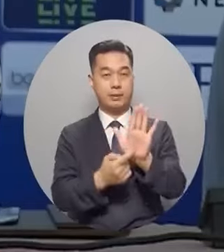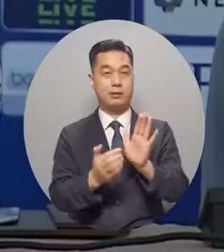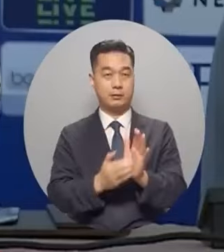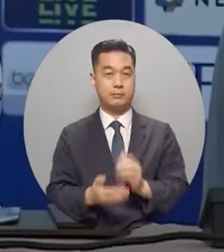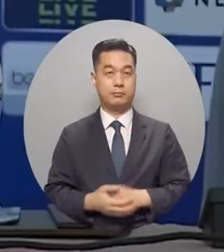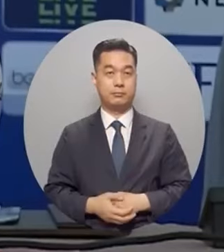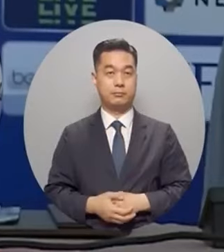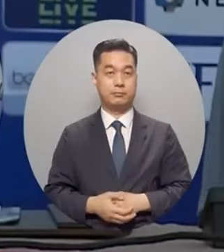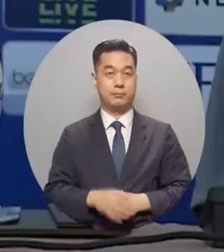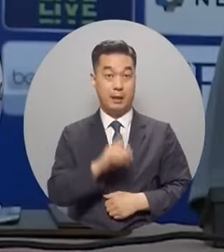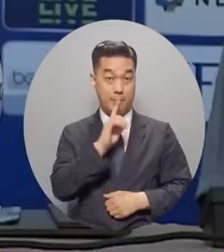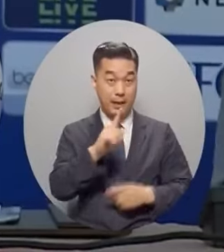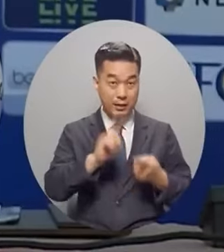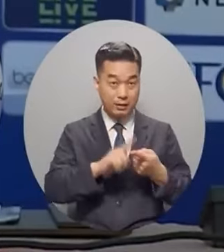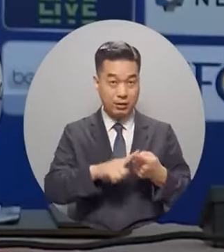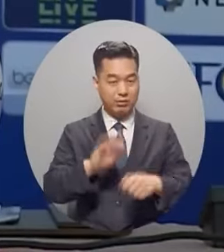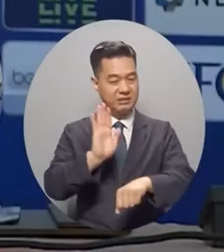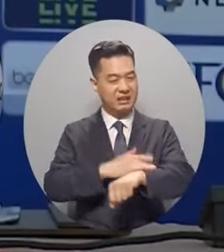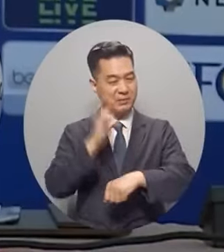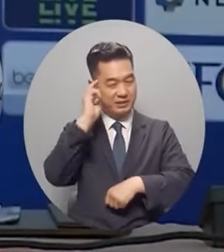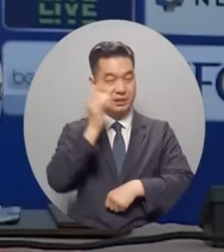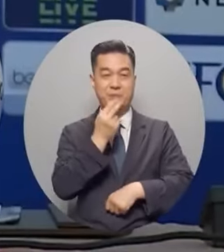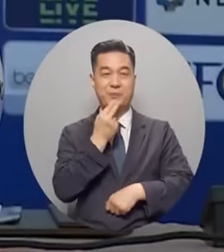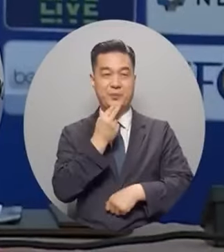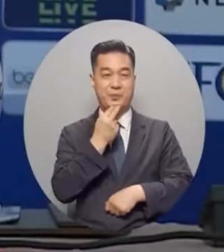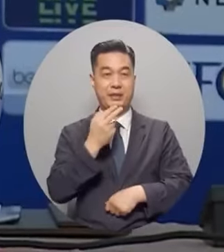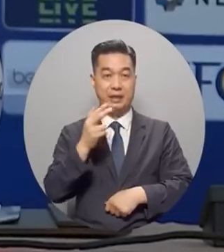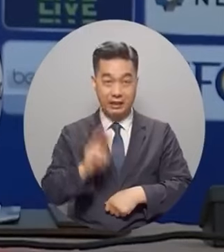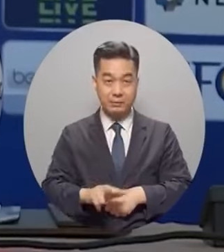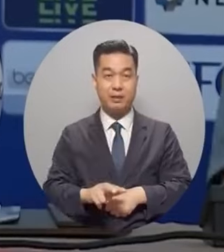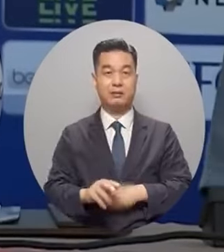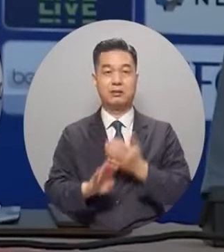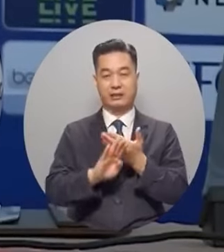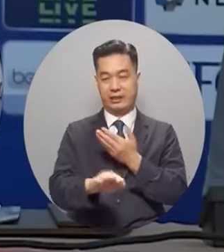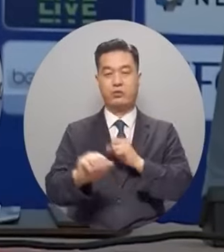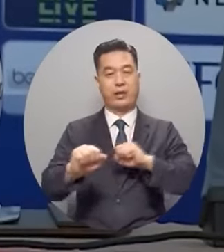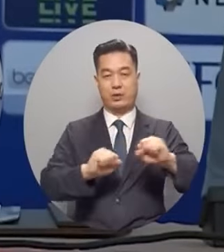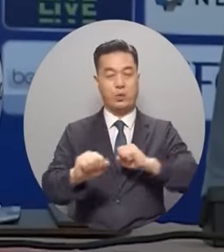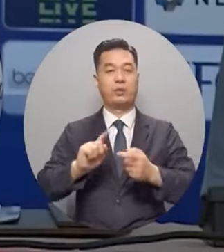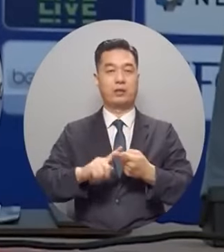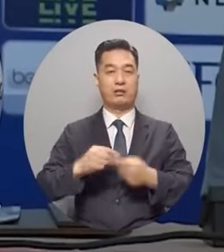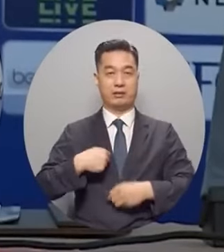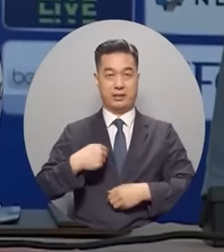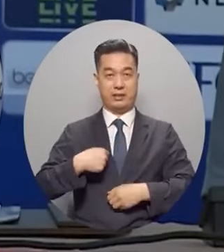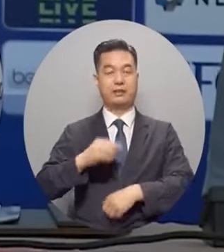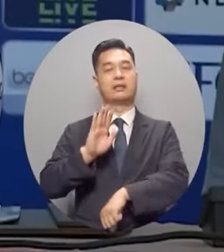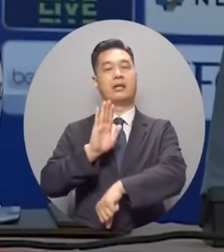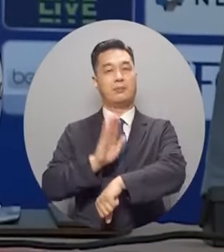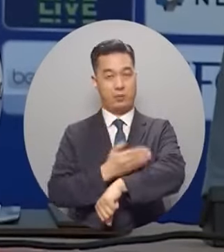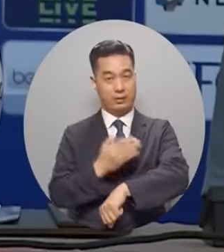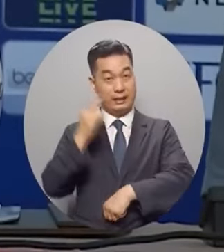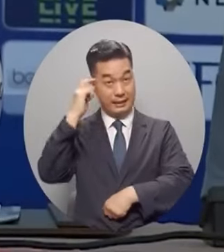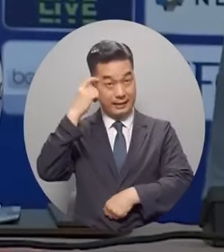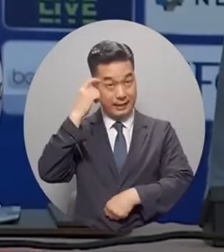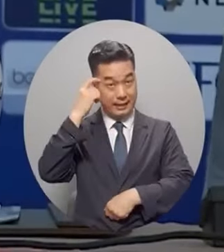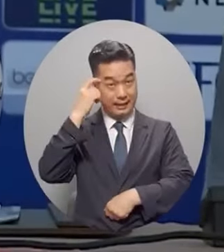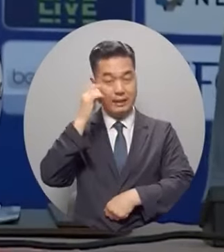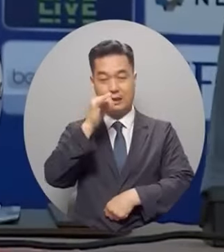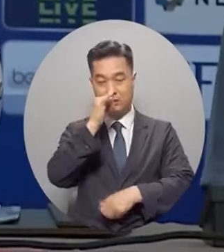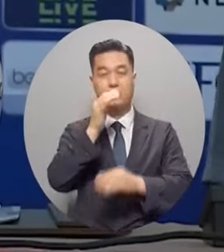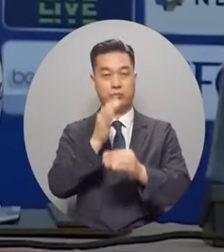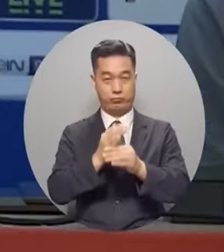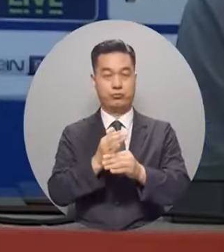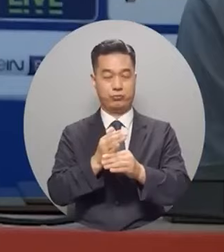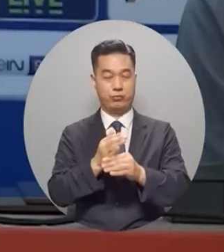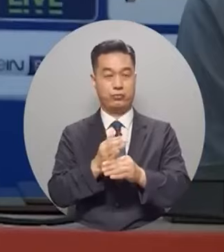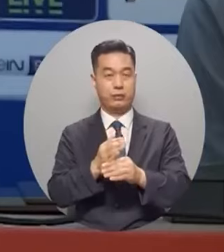거에 대해서는 저는 잘못했다고 전혀 생각하지 않고 근데 이제 그 이후의 행동에 대해서는 제가 충분히 잘못했다고 생각을 충분히